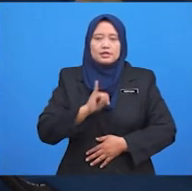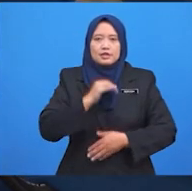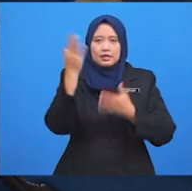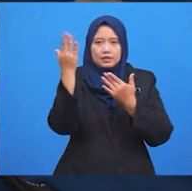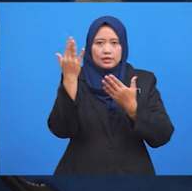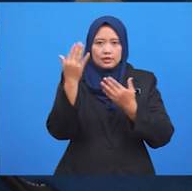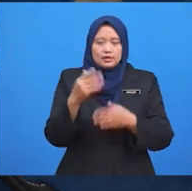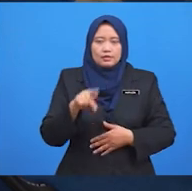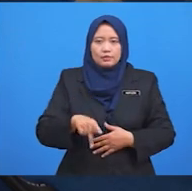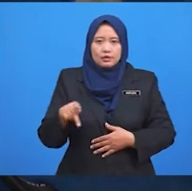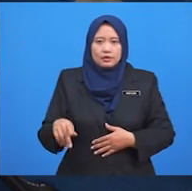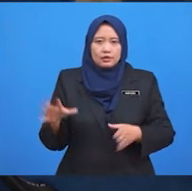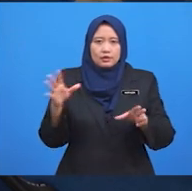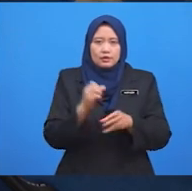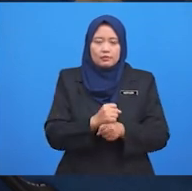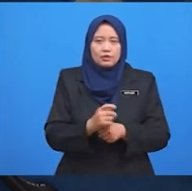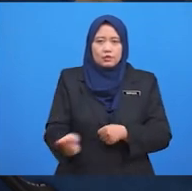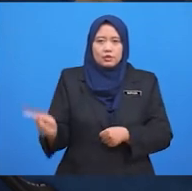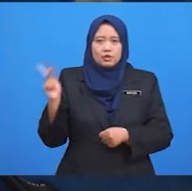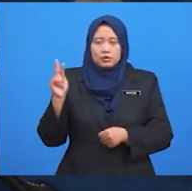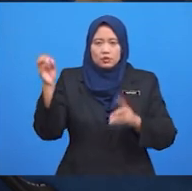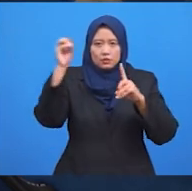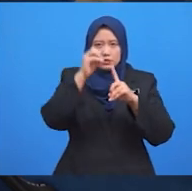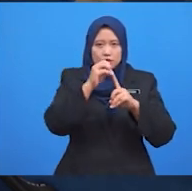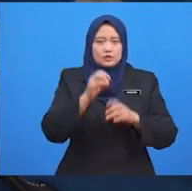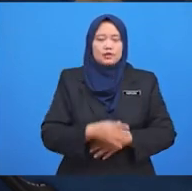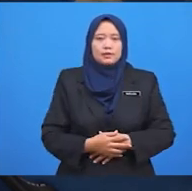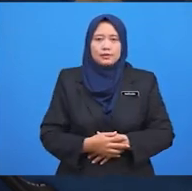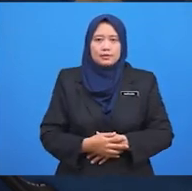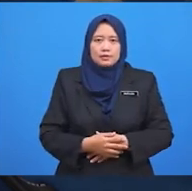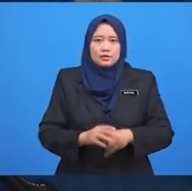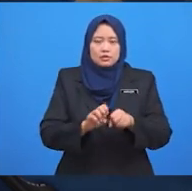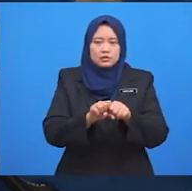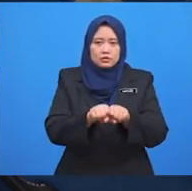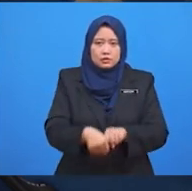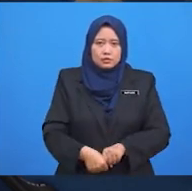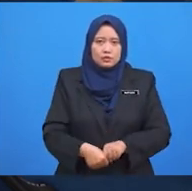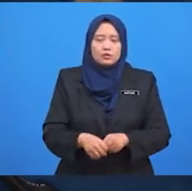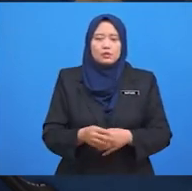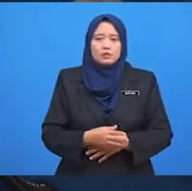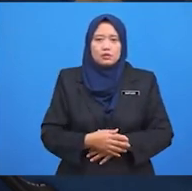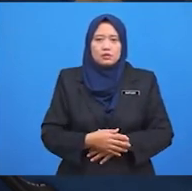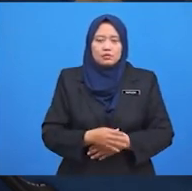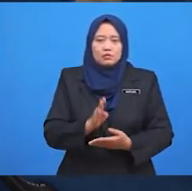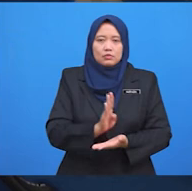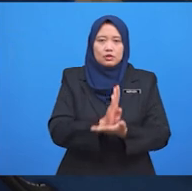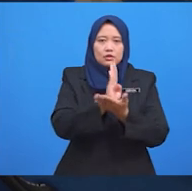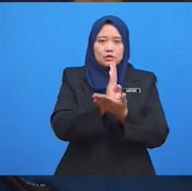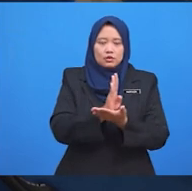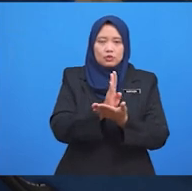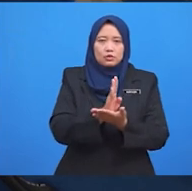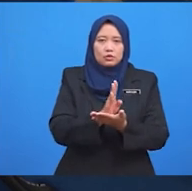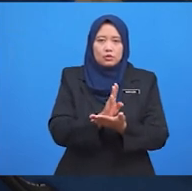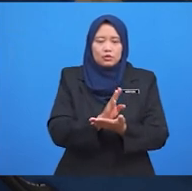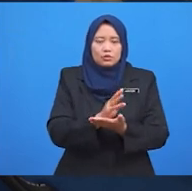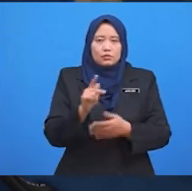pelajar dapat menguasai objektif pembelajaran kita hari ini. Semoga perkongsian ini dapat membantu pelajar memahami